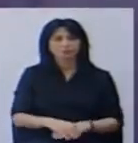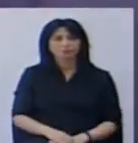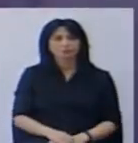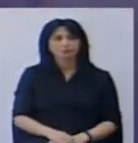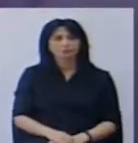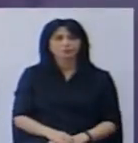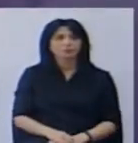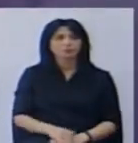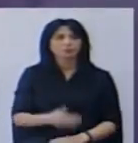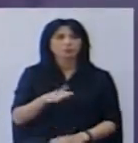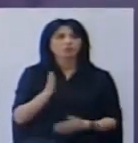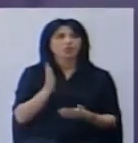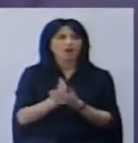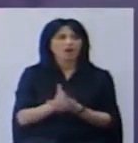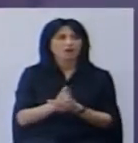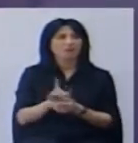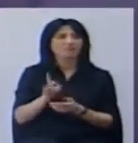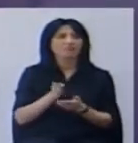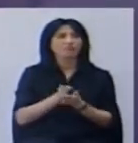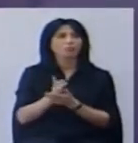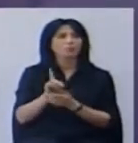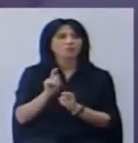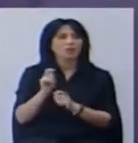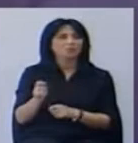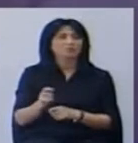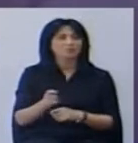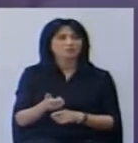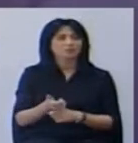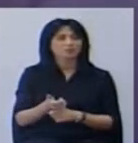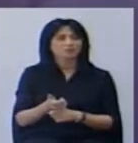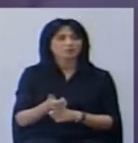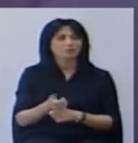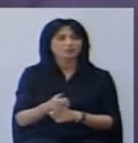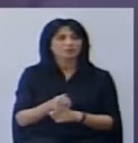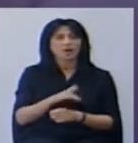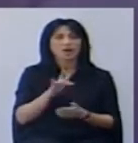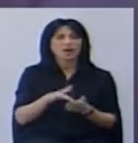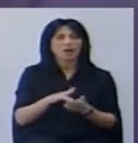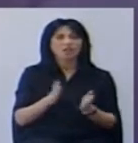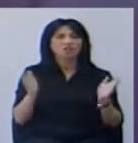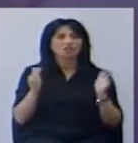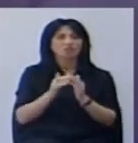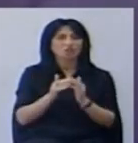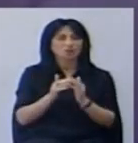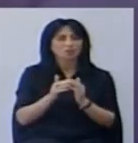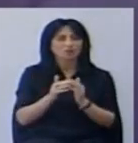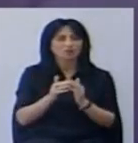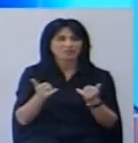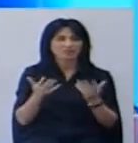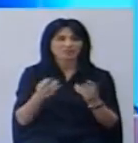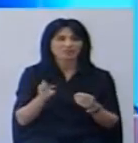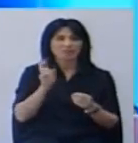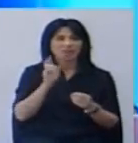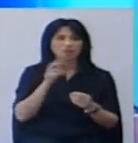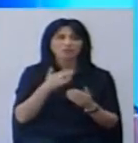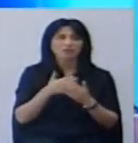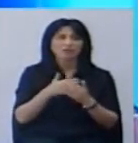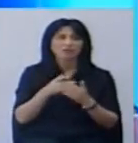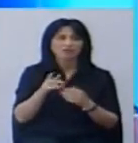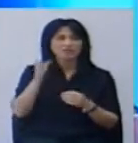მაგრამ რადგანაც არის, მაშინ რაღაც ფუნქცია სხვა უნდა მივანიჭოთ და ამდენად არ ამარტო ქალაქს, იმ შენობასაც, იმ შენობას. აი დღევანდელი ხელისუფლება